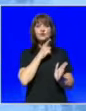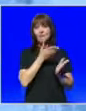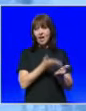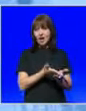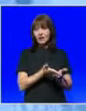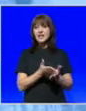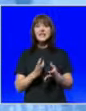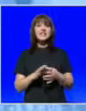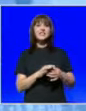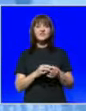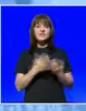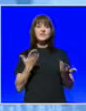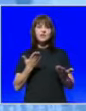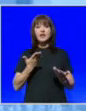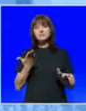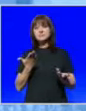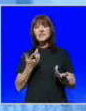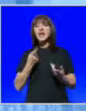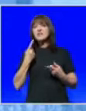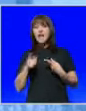така изповядване на